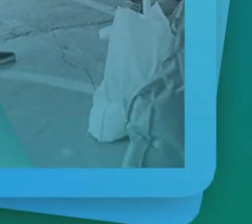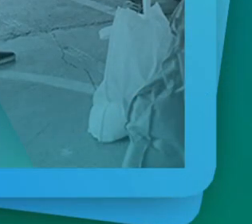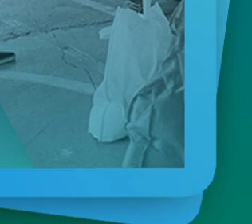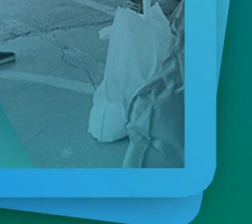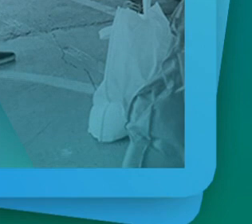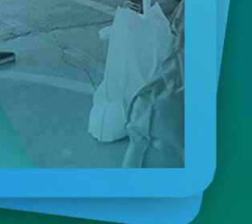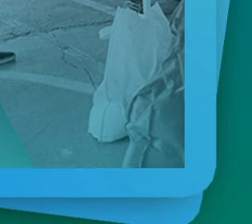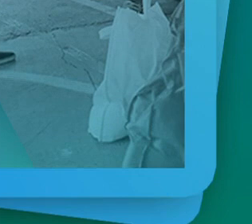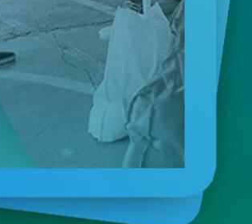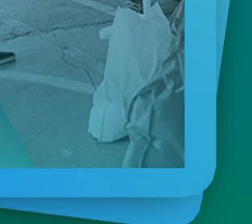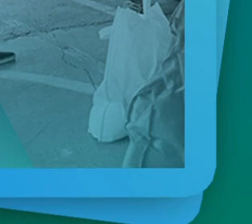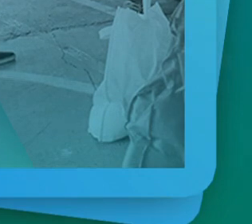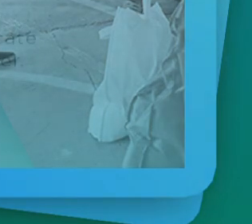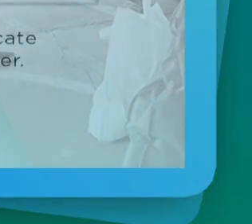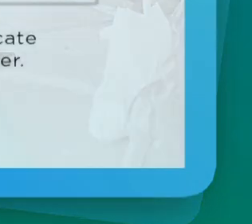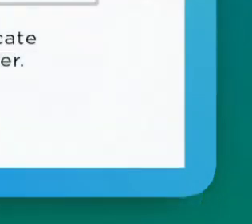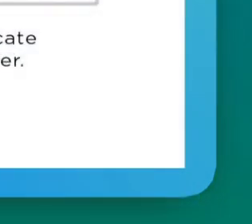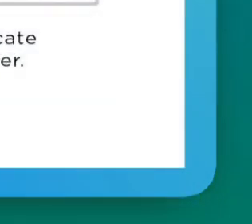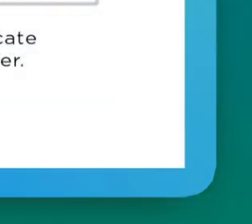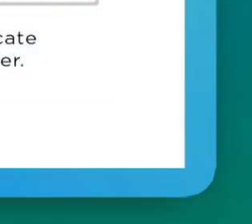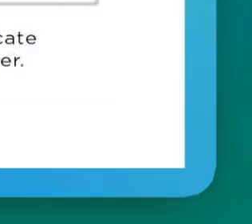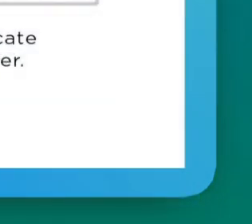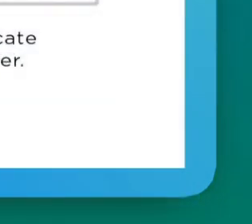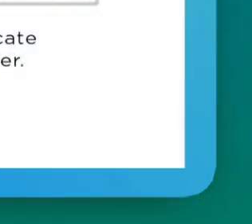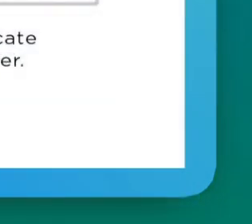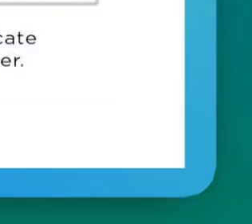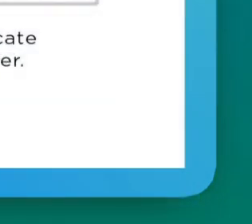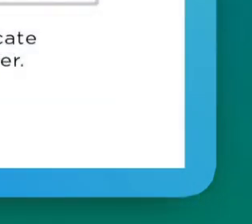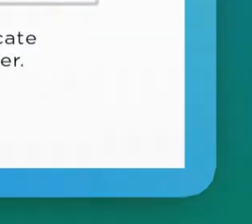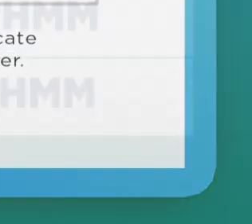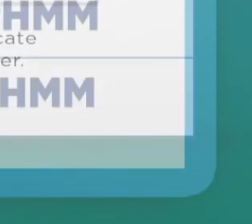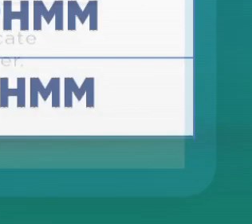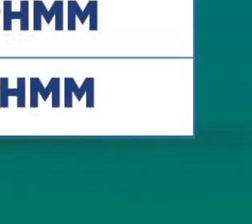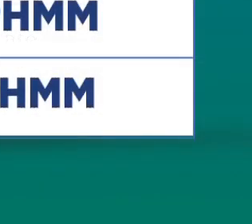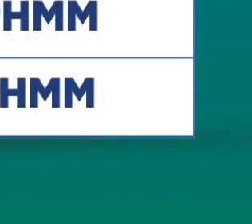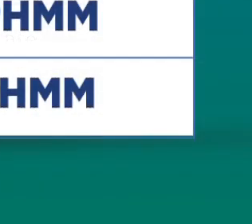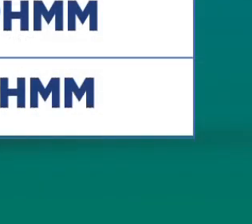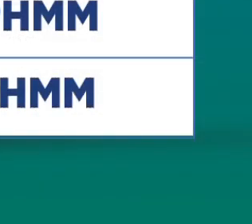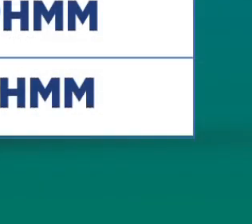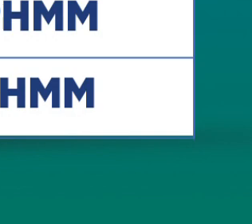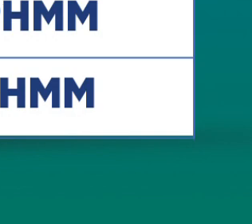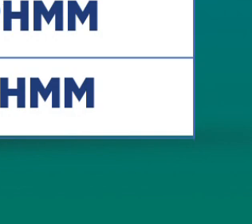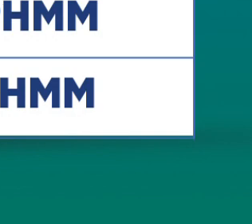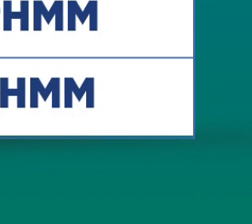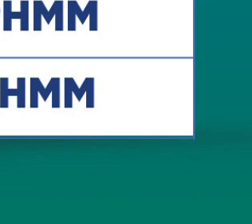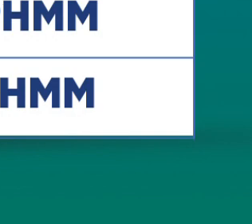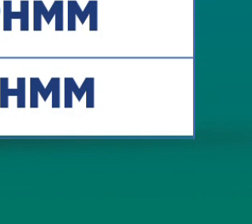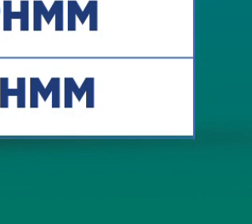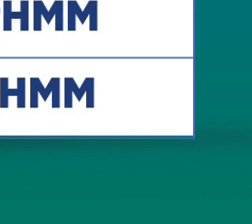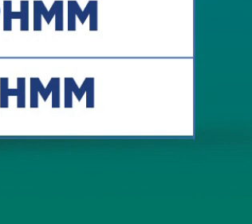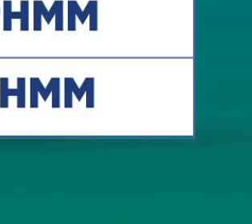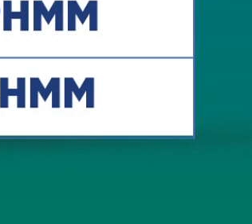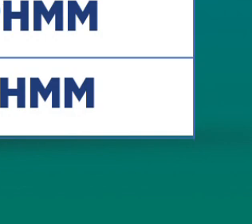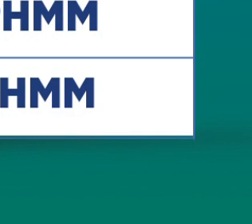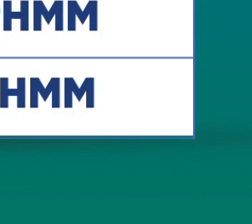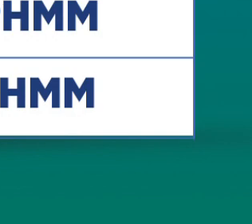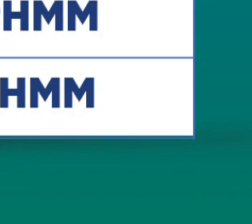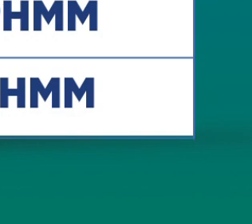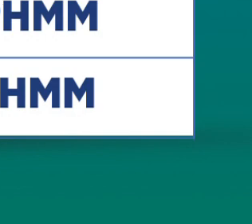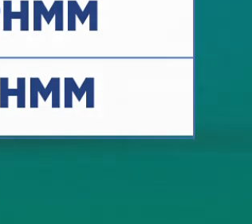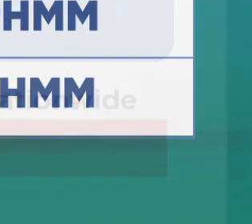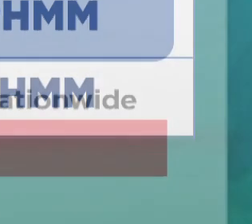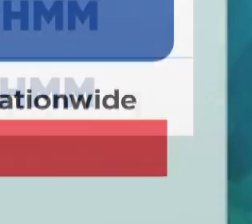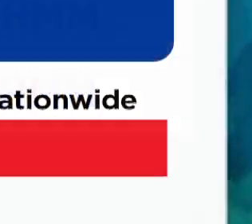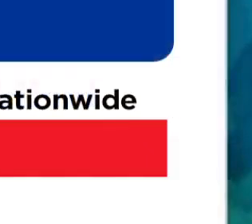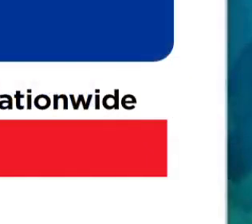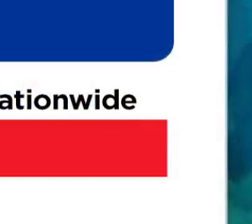online merchant partners, sa ating remittance partner, at sa pagdeposito sa mga bank account na nasa inyong TV screen.